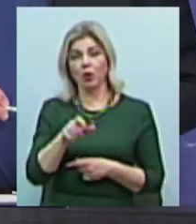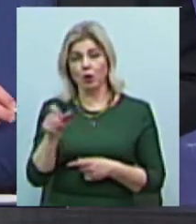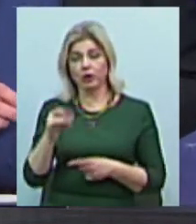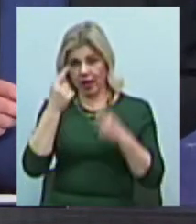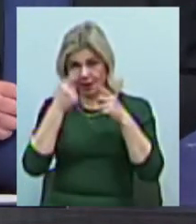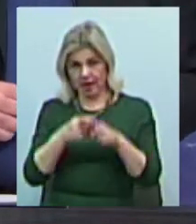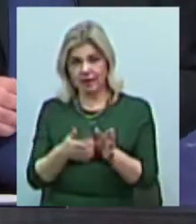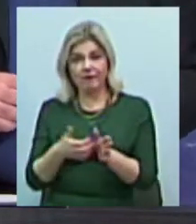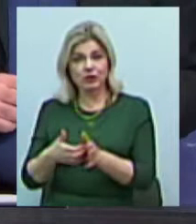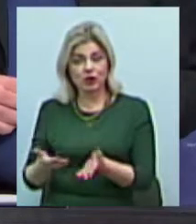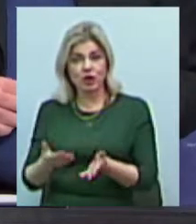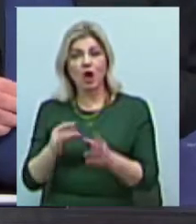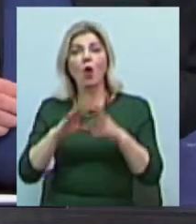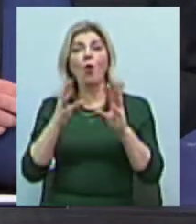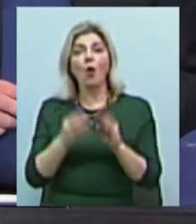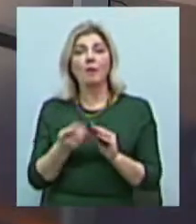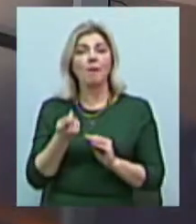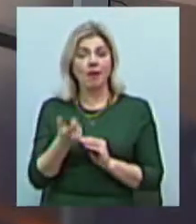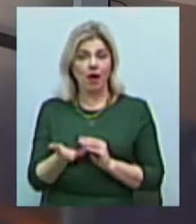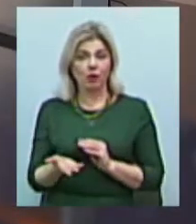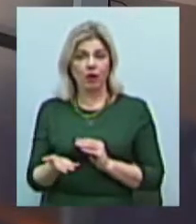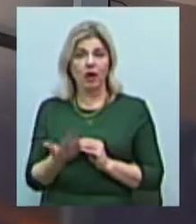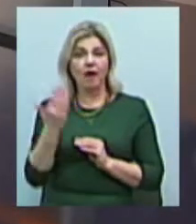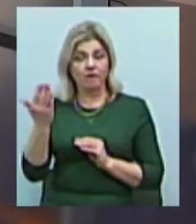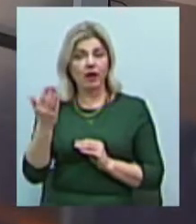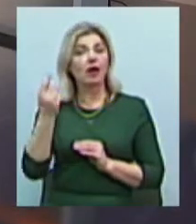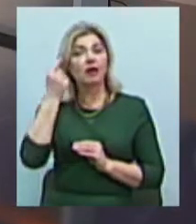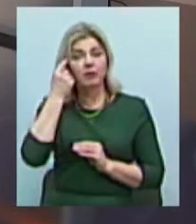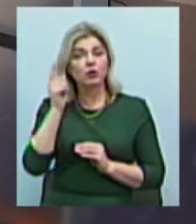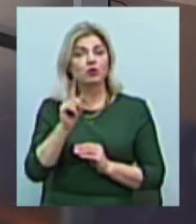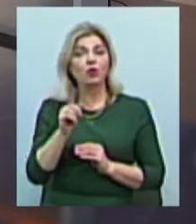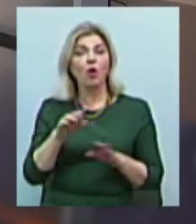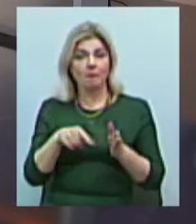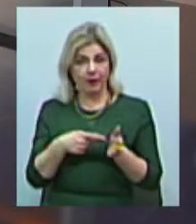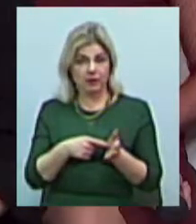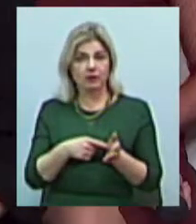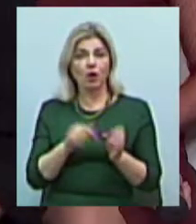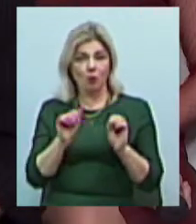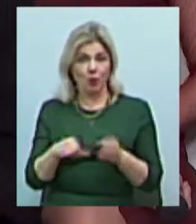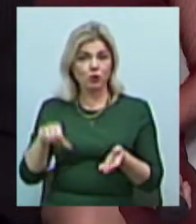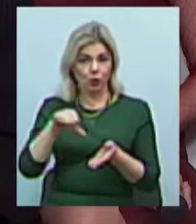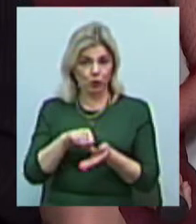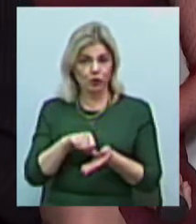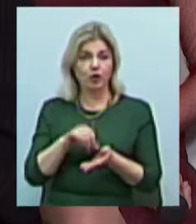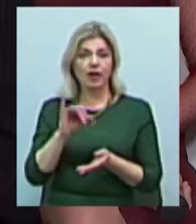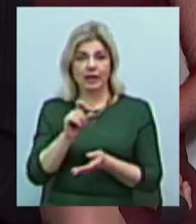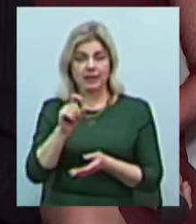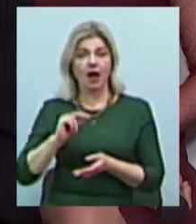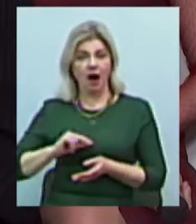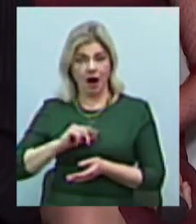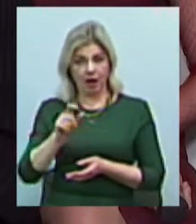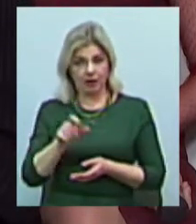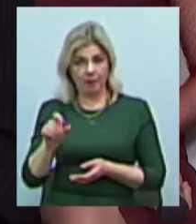не вистачає, і комплексів всіх мало. Ви маєте на увазі, що місто безпосередньо може долучитися і з кадрами, і грошима?